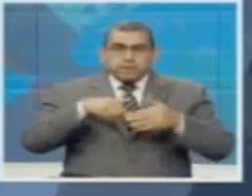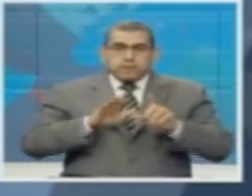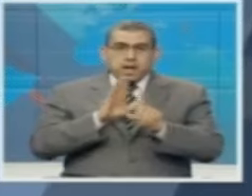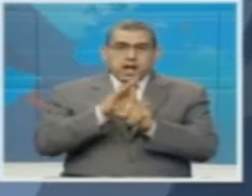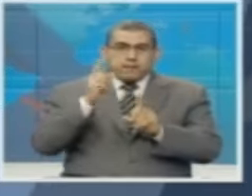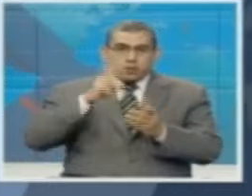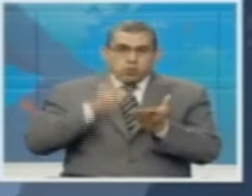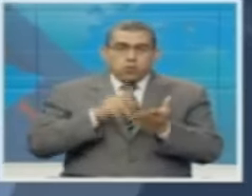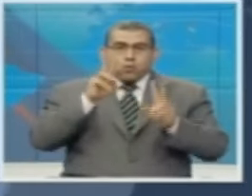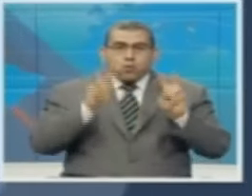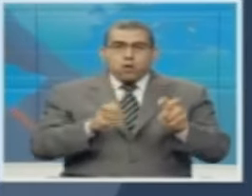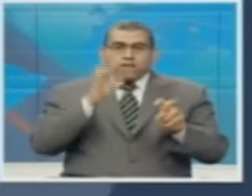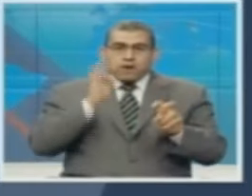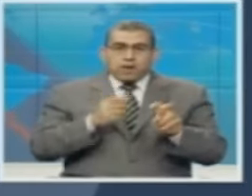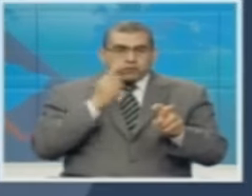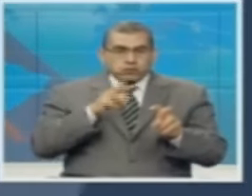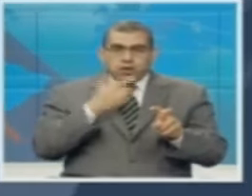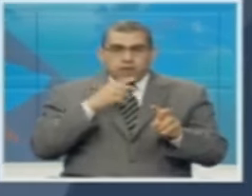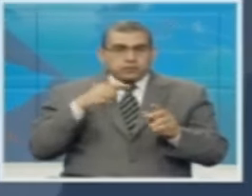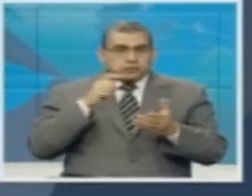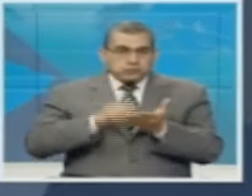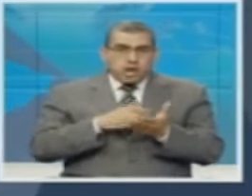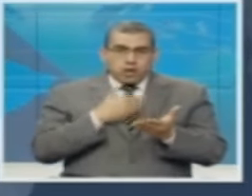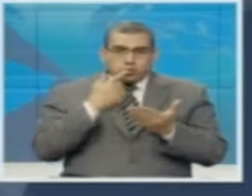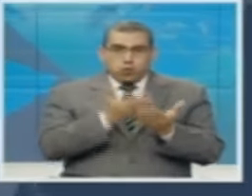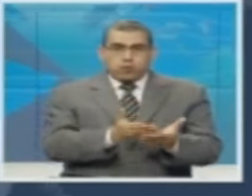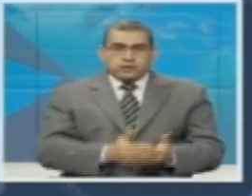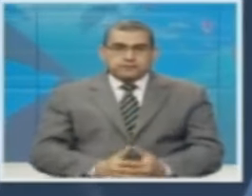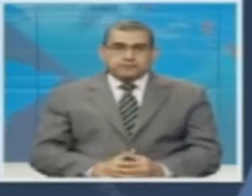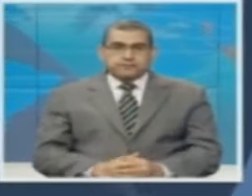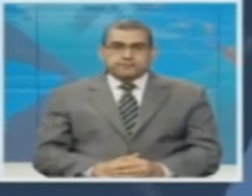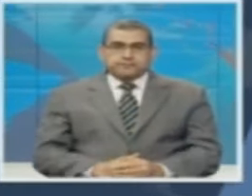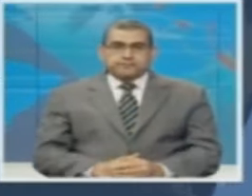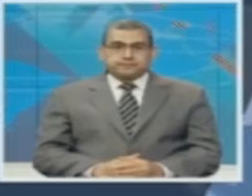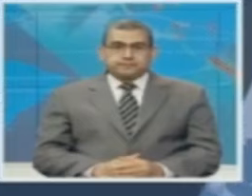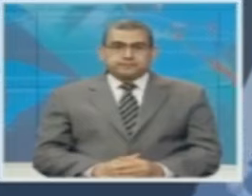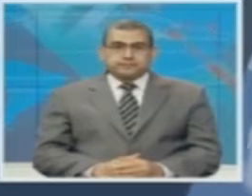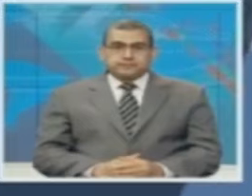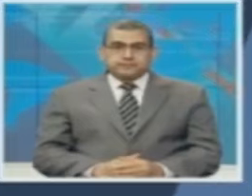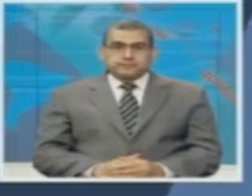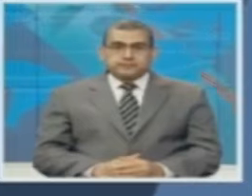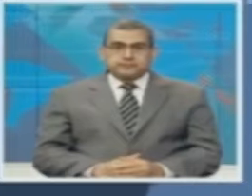الأمن الدولي الأخير بالوقف الفوري لإطلاق النار.